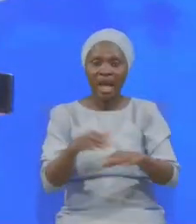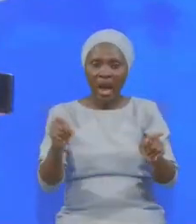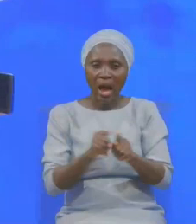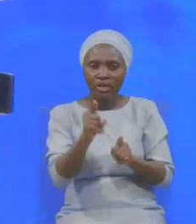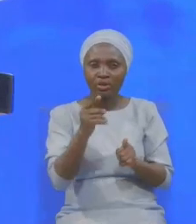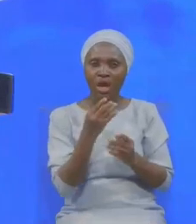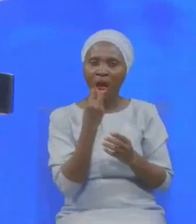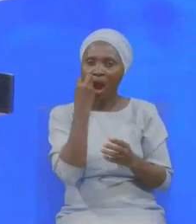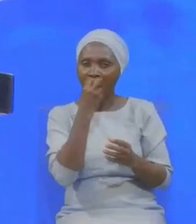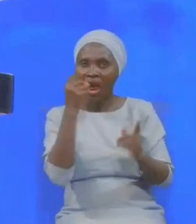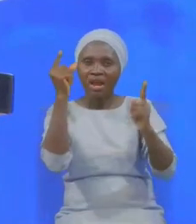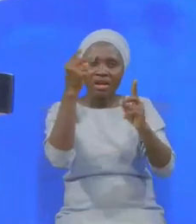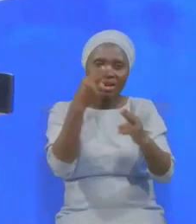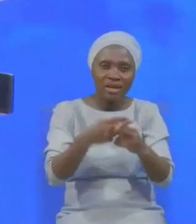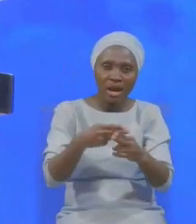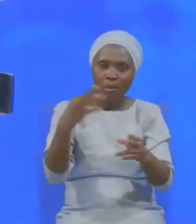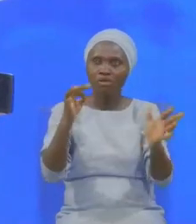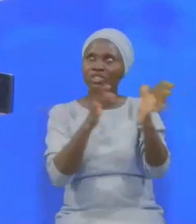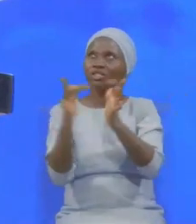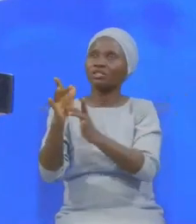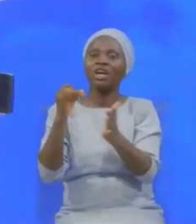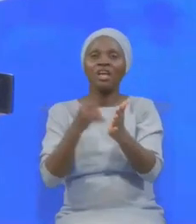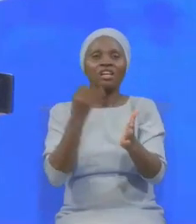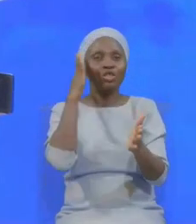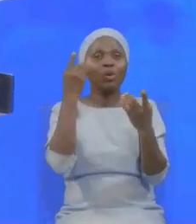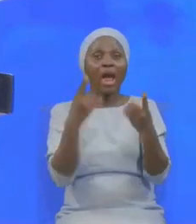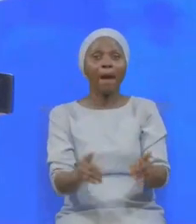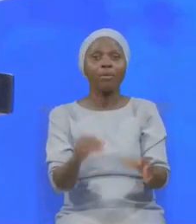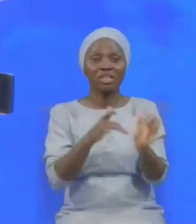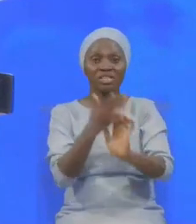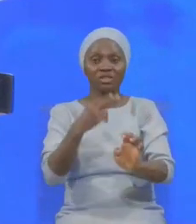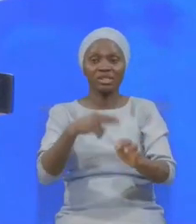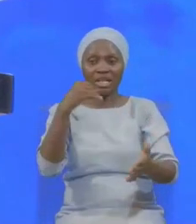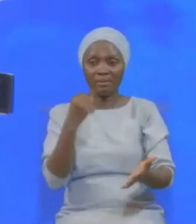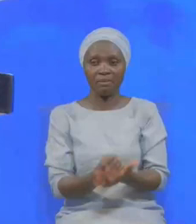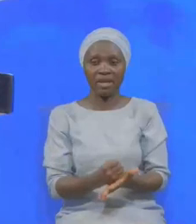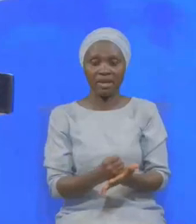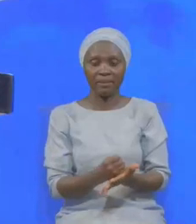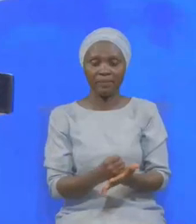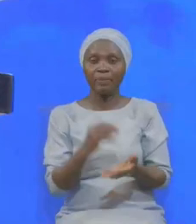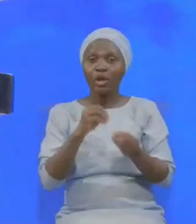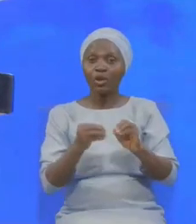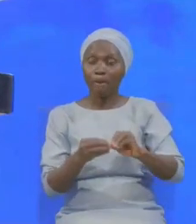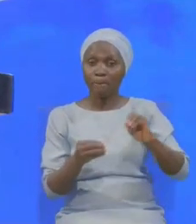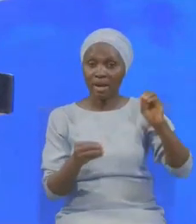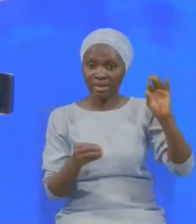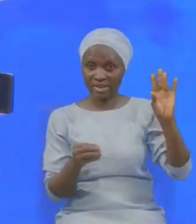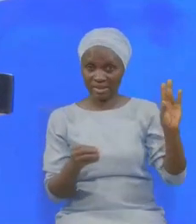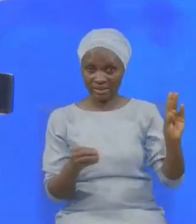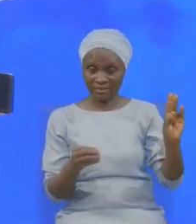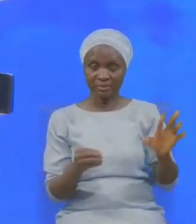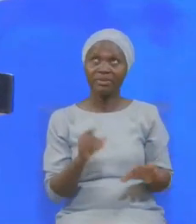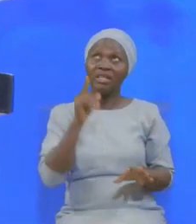de Jésus, ce sera fait au nom de Jésus-Christ. Numéro 7, il